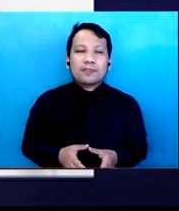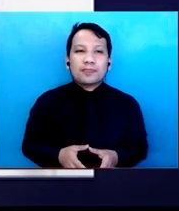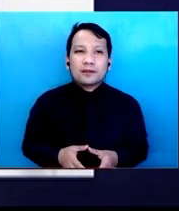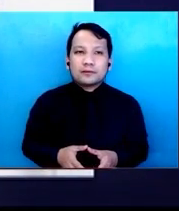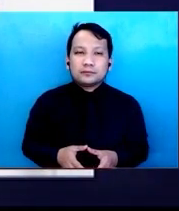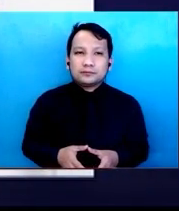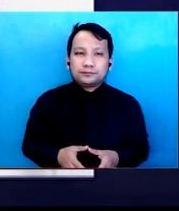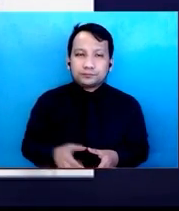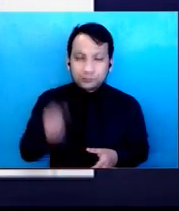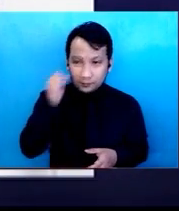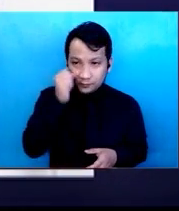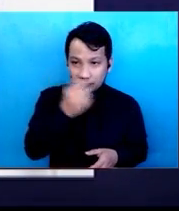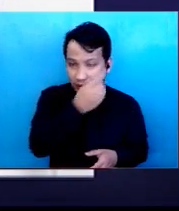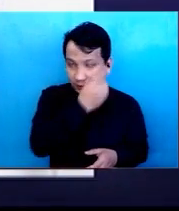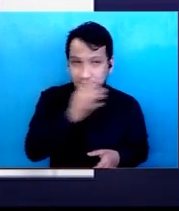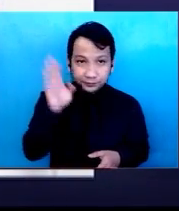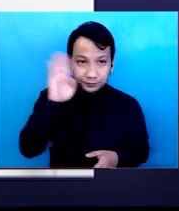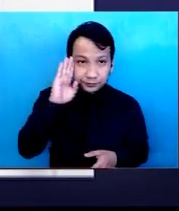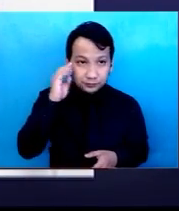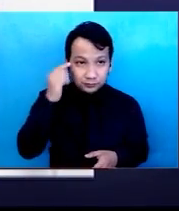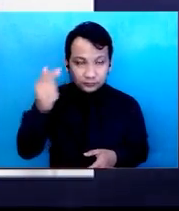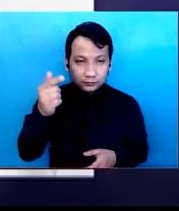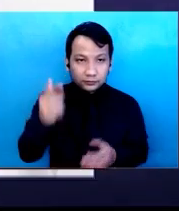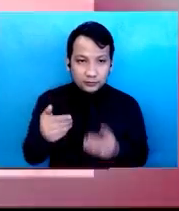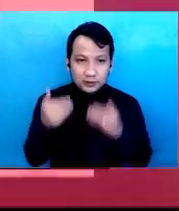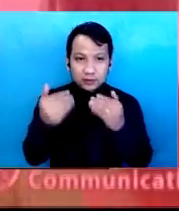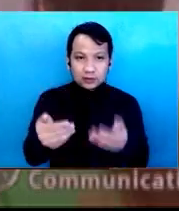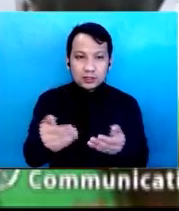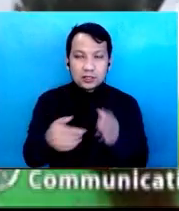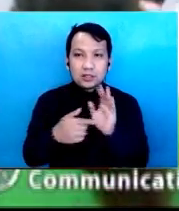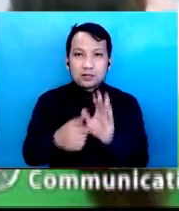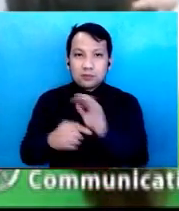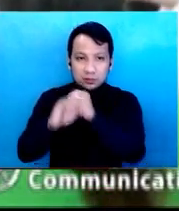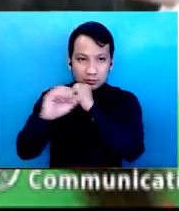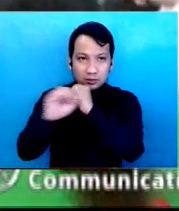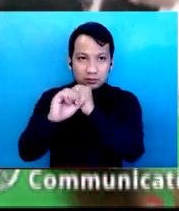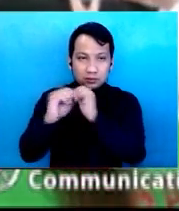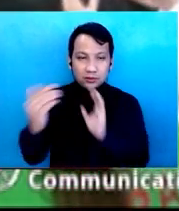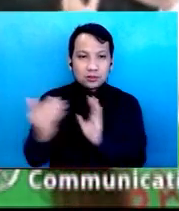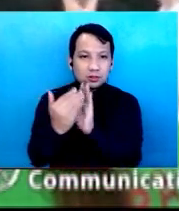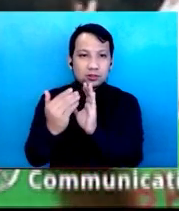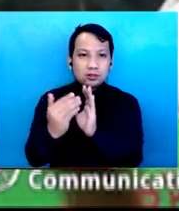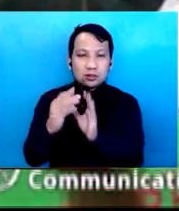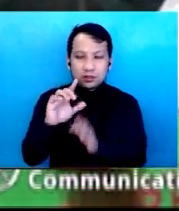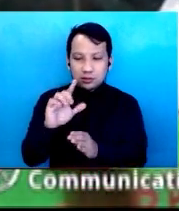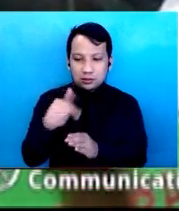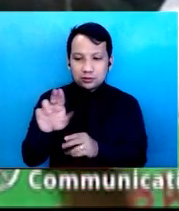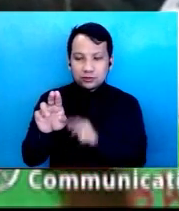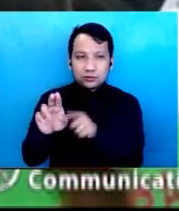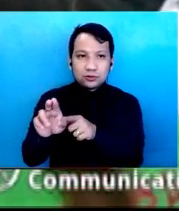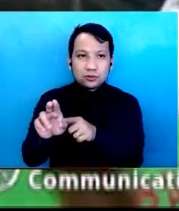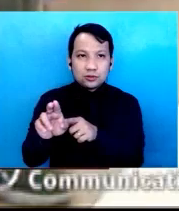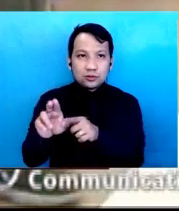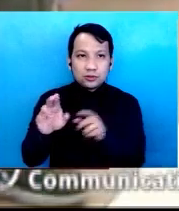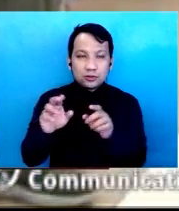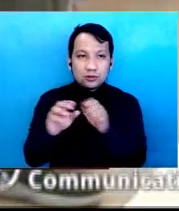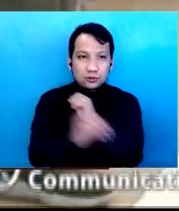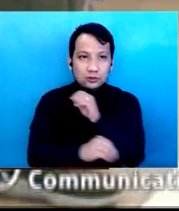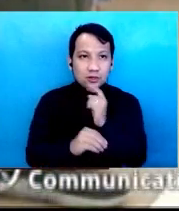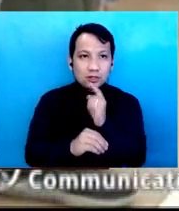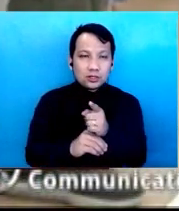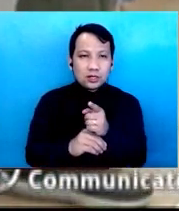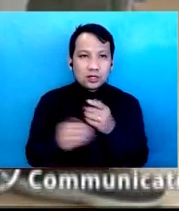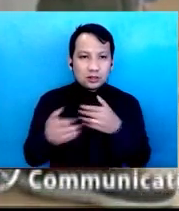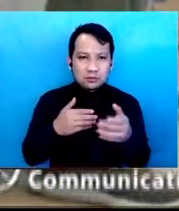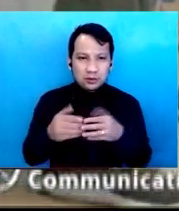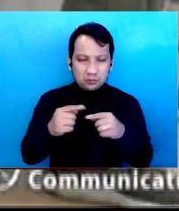Bongo, Sara Duterte ang tandem na tinutulak ni Pangulong Duterte sa pagharap niya sa local leaders sa Oriental Mindoro kagabi. Pero ang